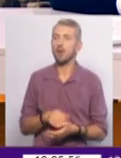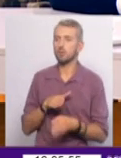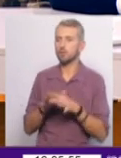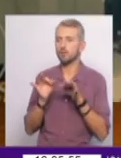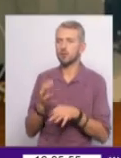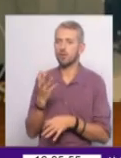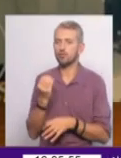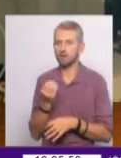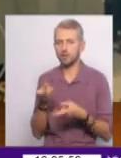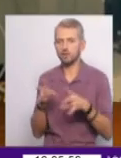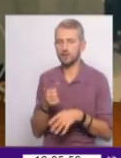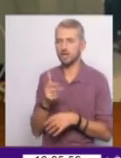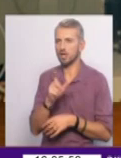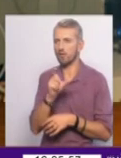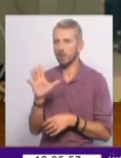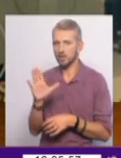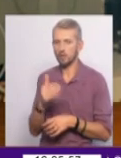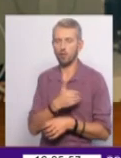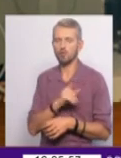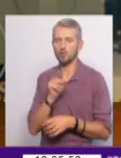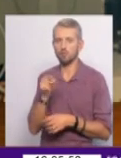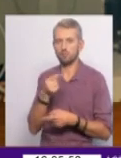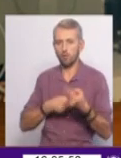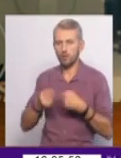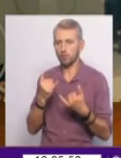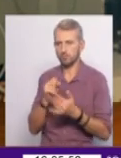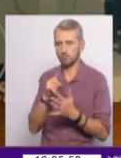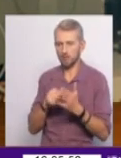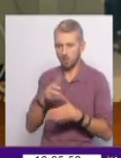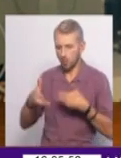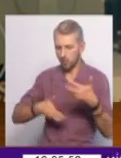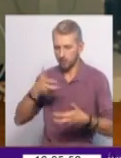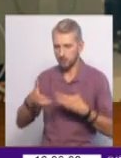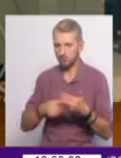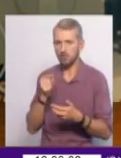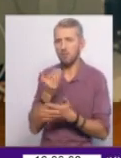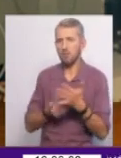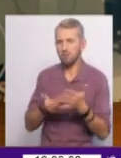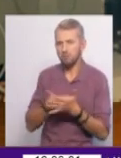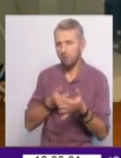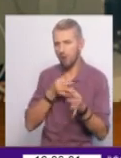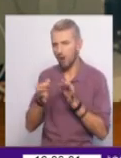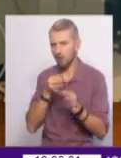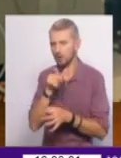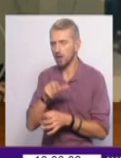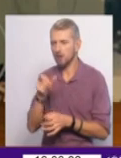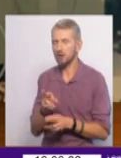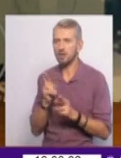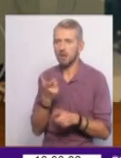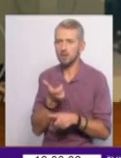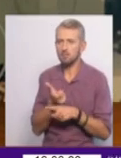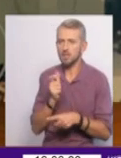пане Павло, залишається кілька хвилин, і я хочу, щоб ми повернулися з вами зараз до питання розриттів, і ви порадили нашим глядачам, як